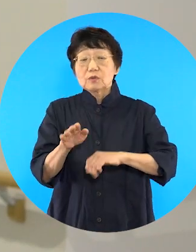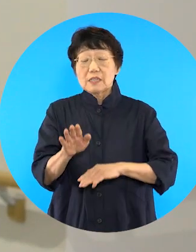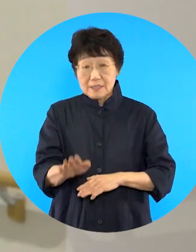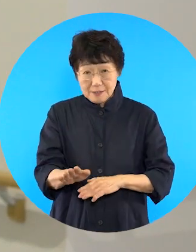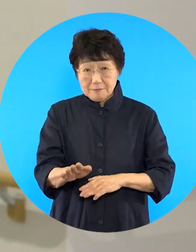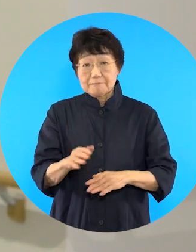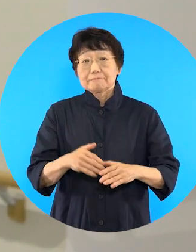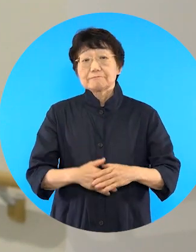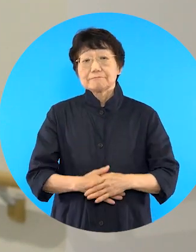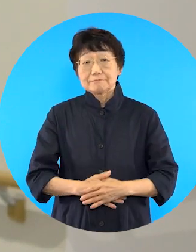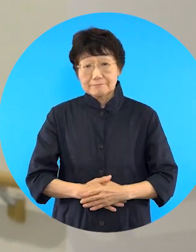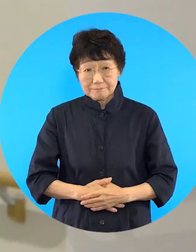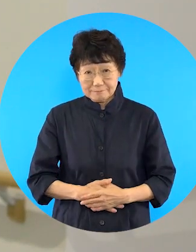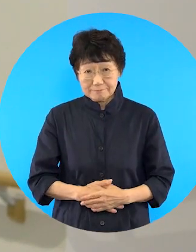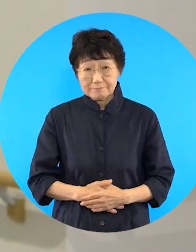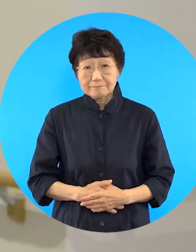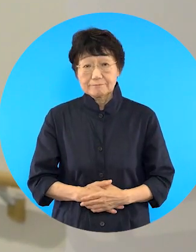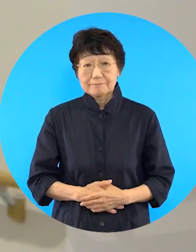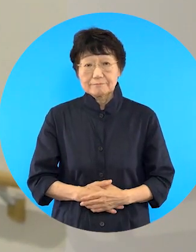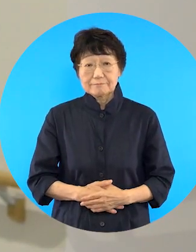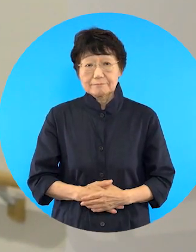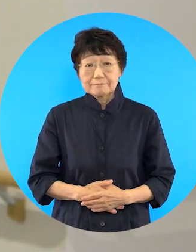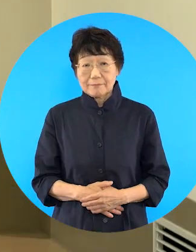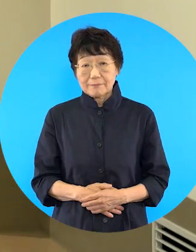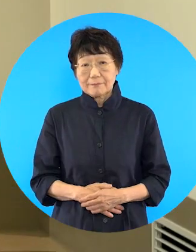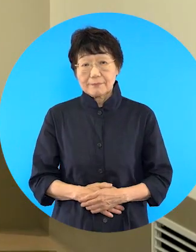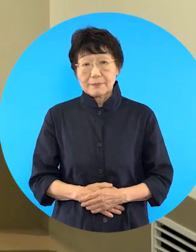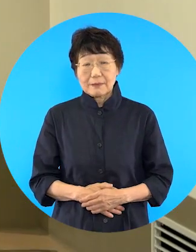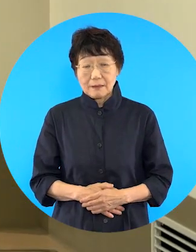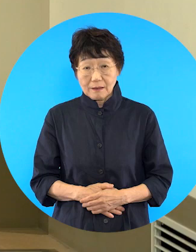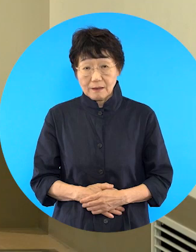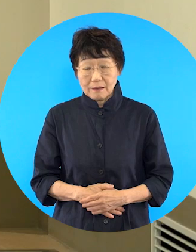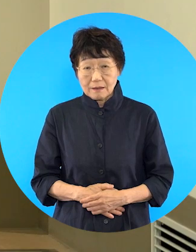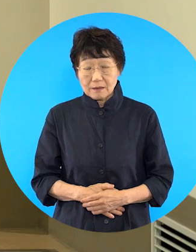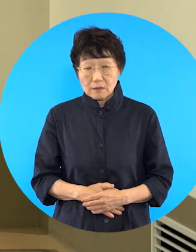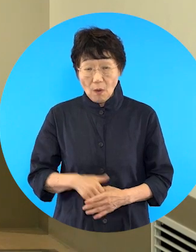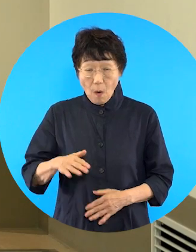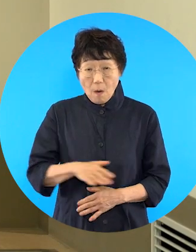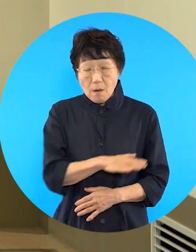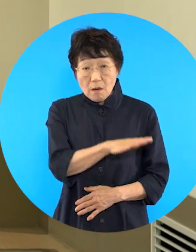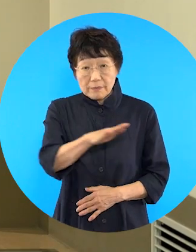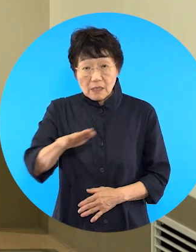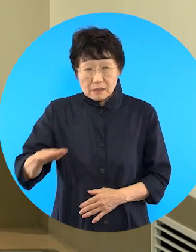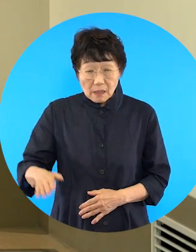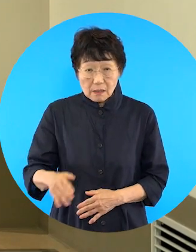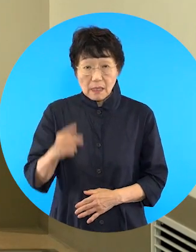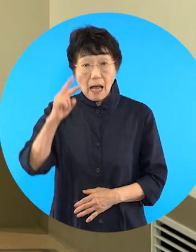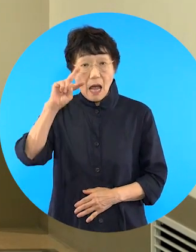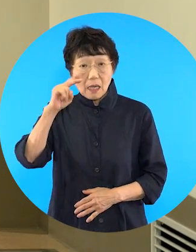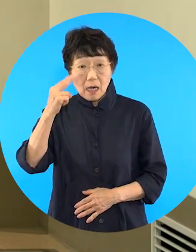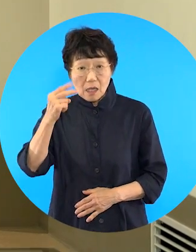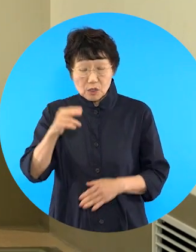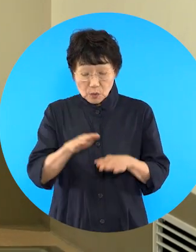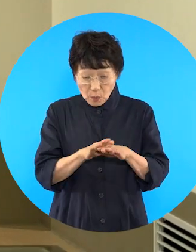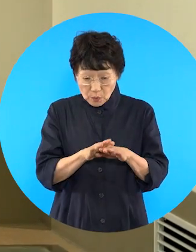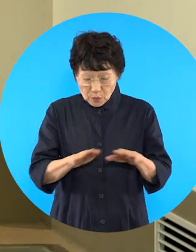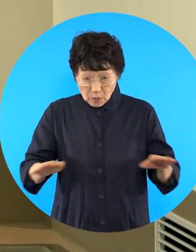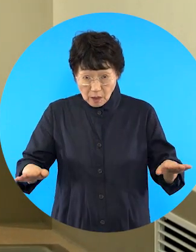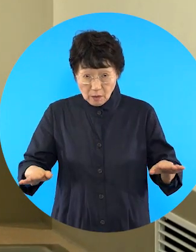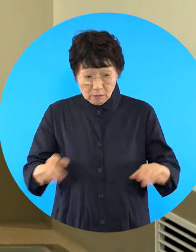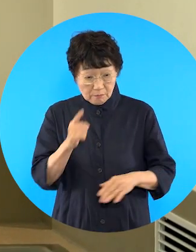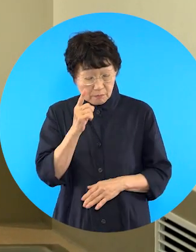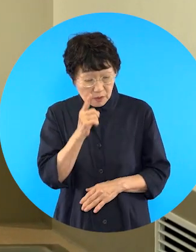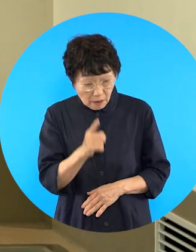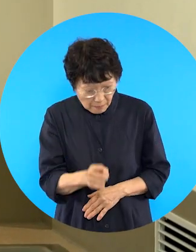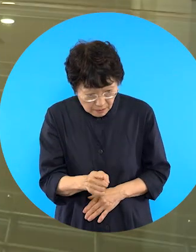特徴として地下化というのが挙げられます。 見学会の参加者の皆さん、ガラス張りの